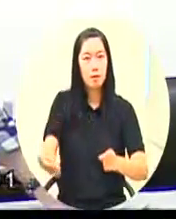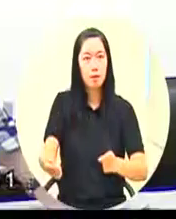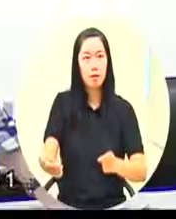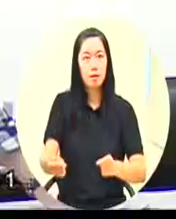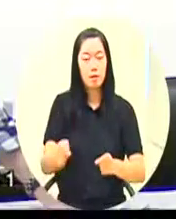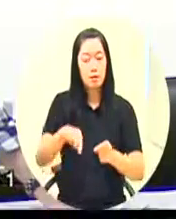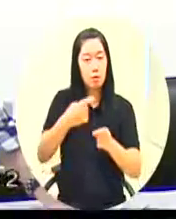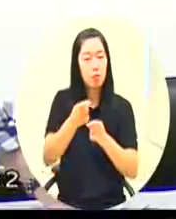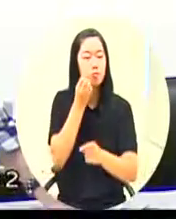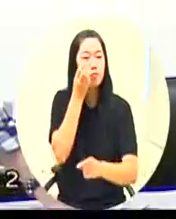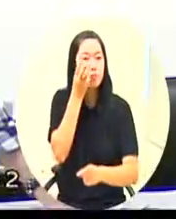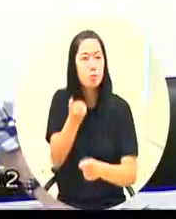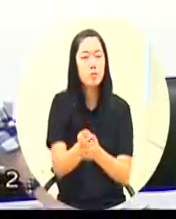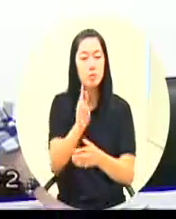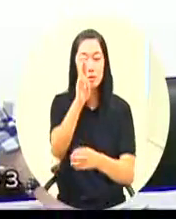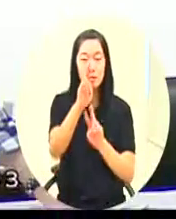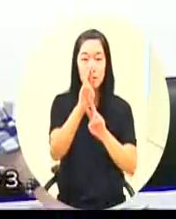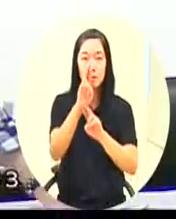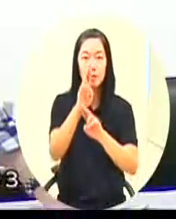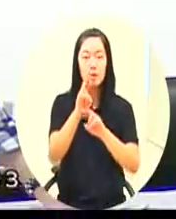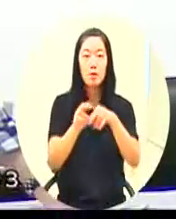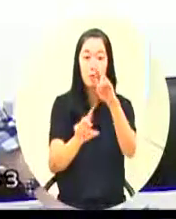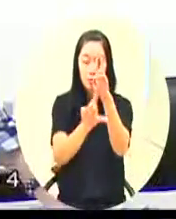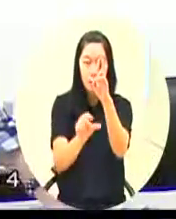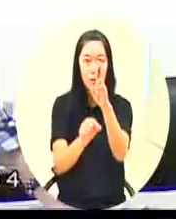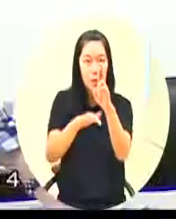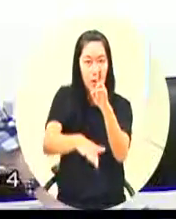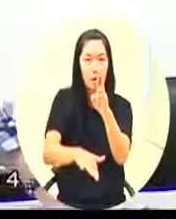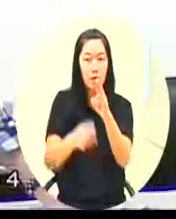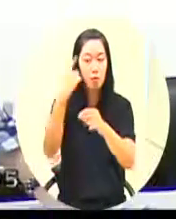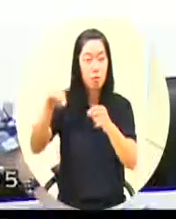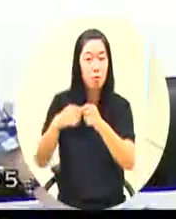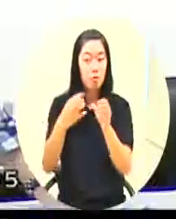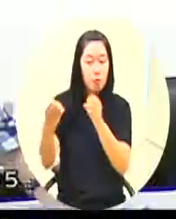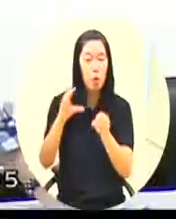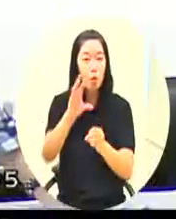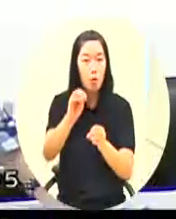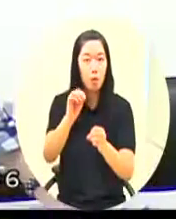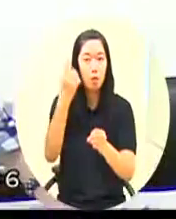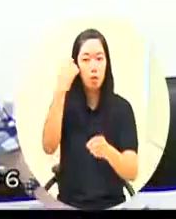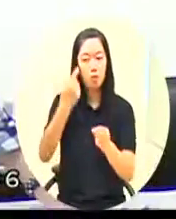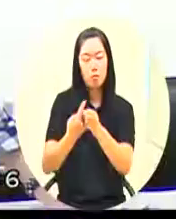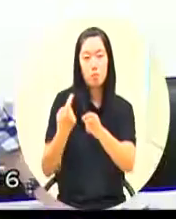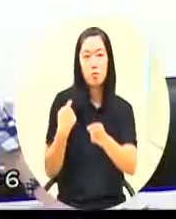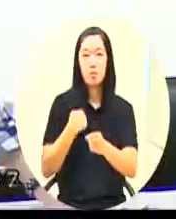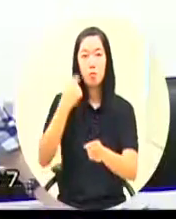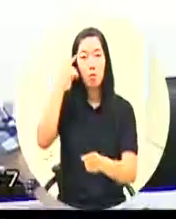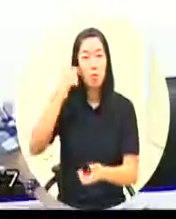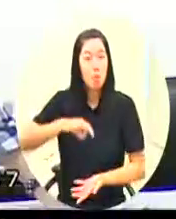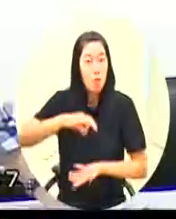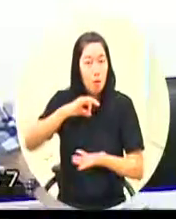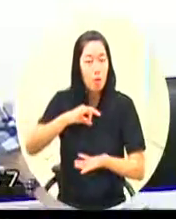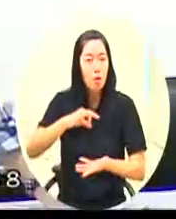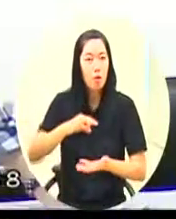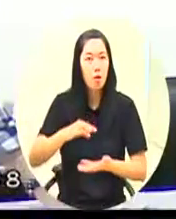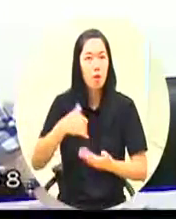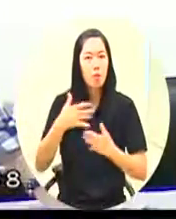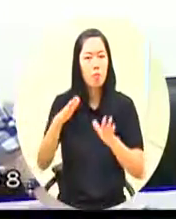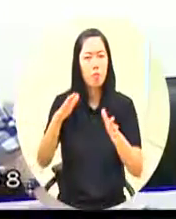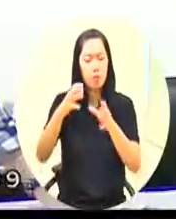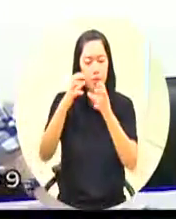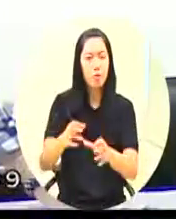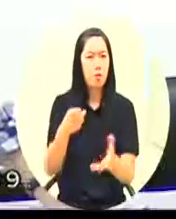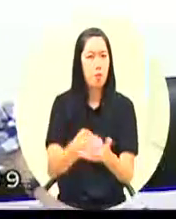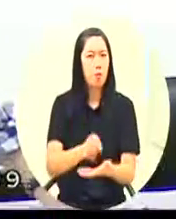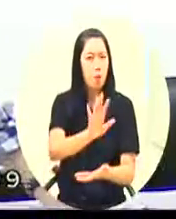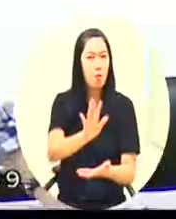去这几个月到年底，你们有已经讨论一个面向明年吗？去年我是建议啦，哦，就是说我们也不要设得那么严，一个家